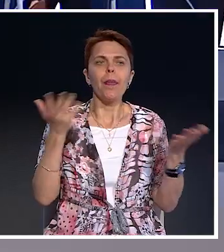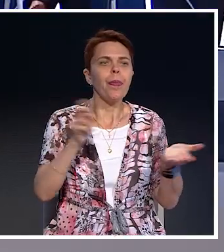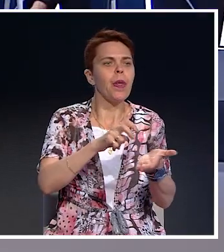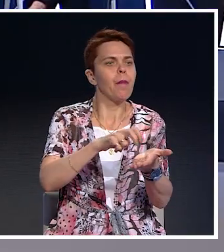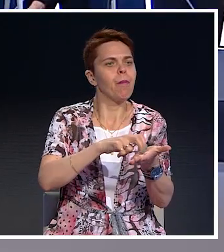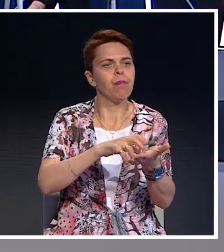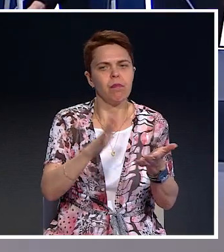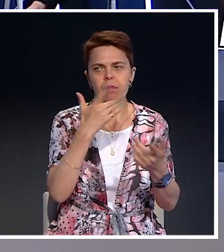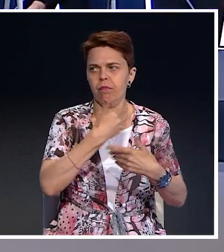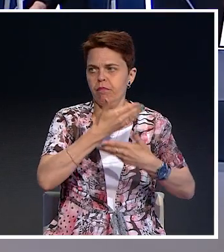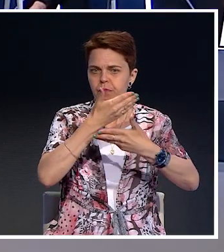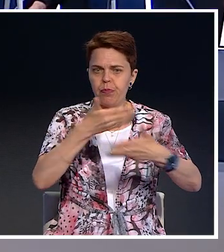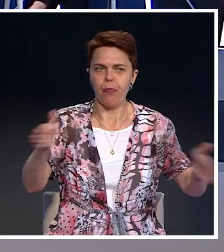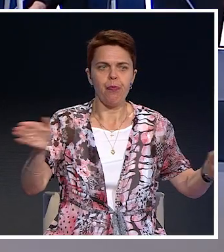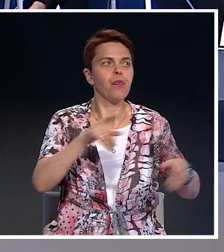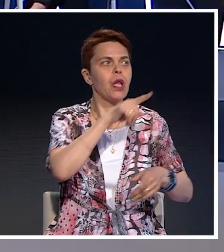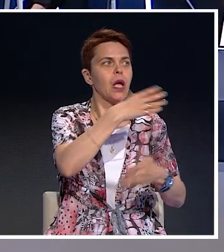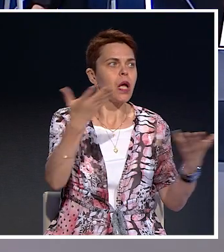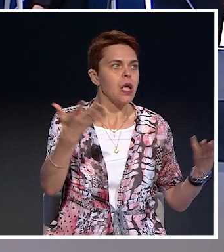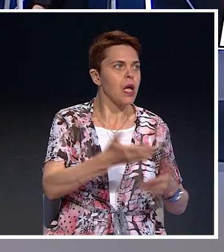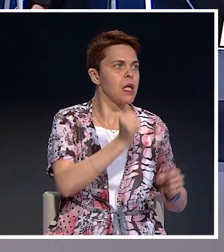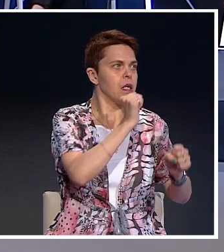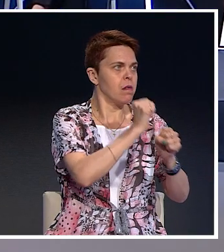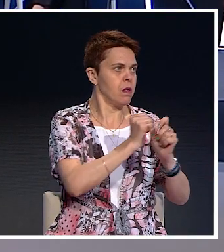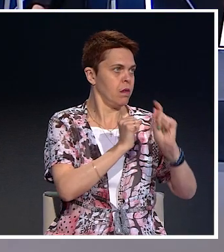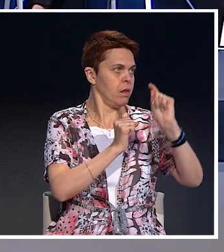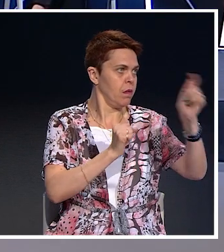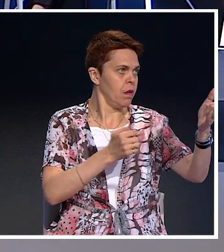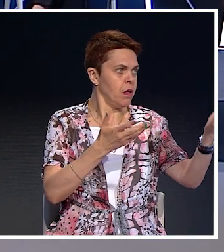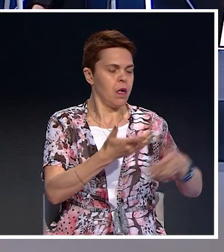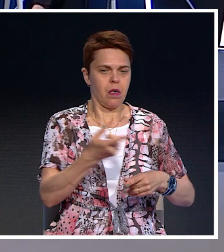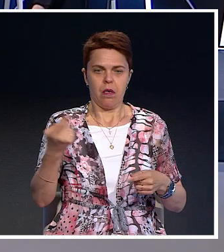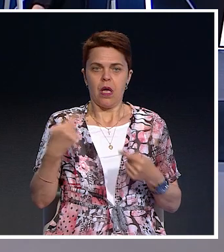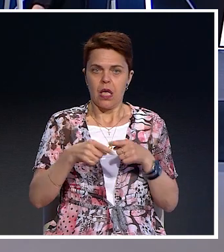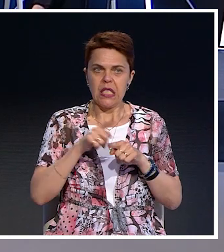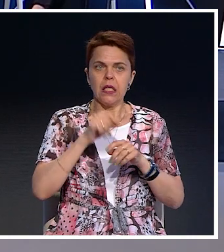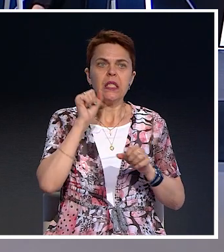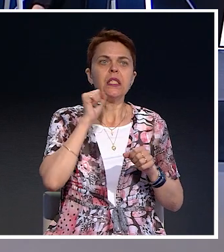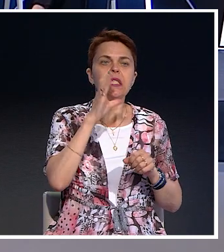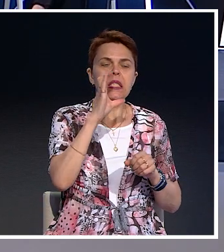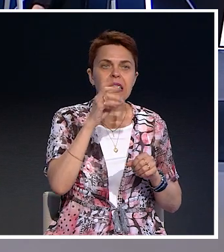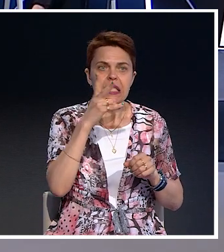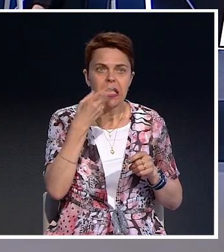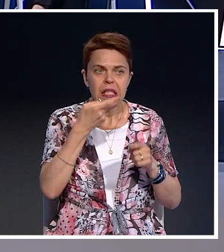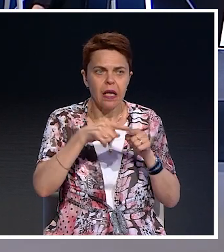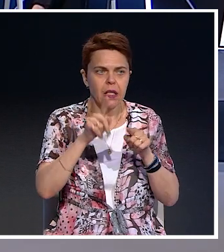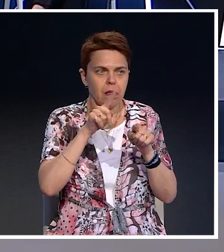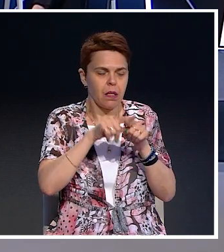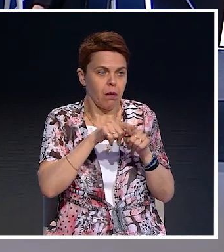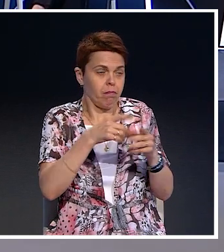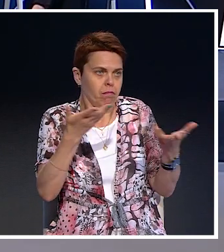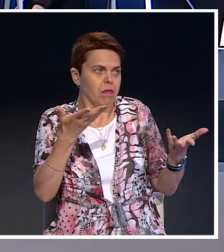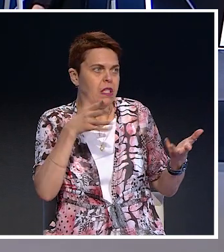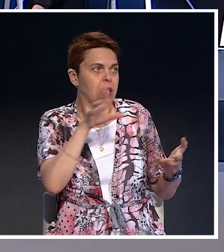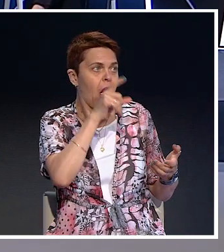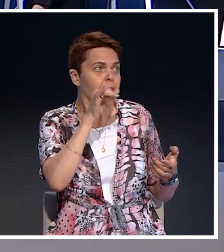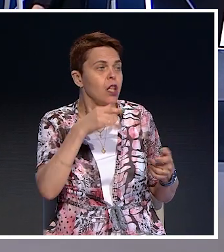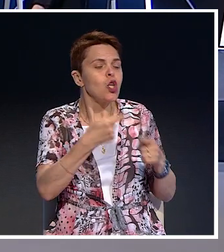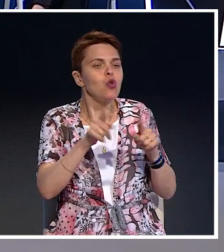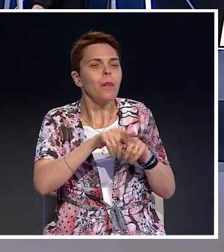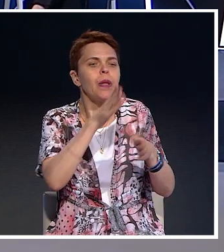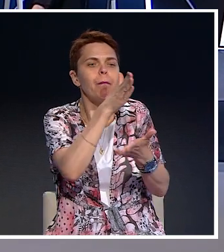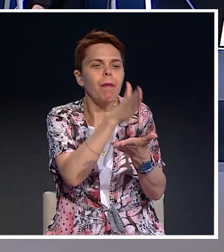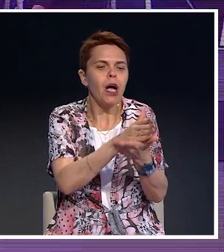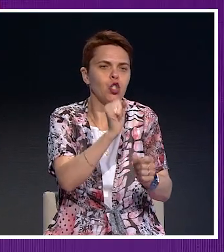публічно реагувати на це. Коли тобі роблять якийсь закид, який ти достеменно знаєш, що це сексистське, що це сексистське уявлення про те, як ти маєш поводитися, що ти маєш